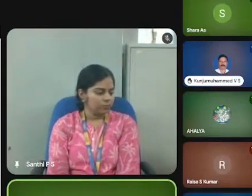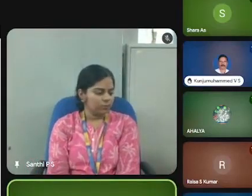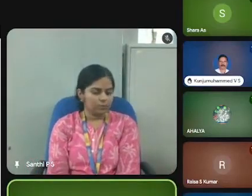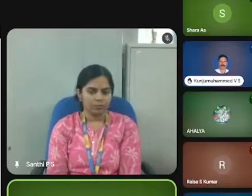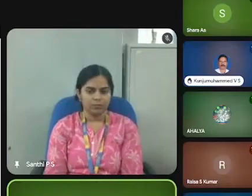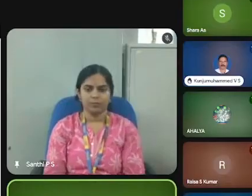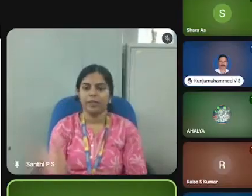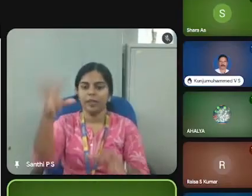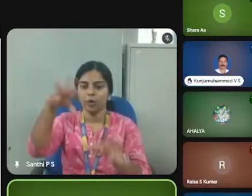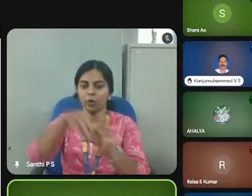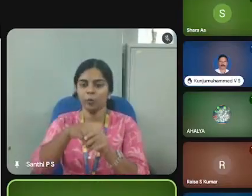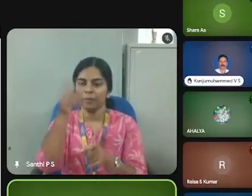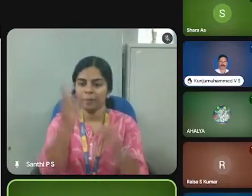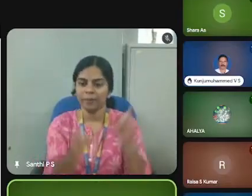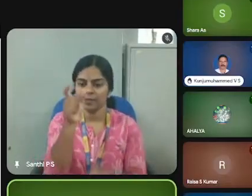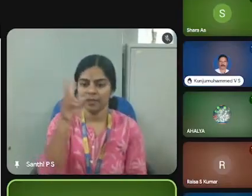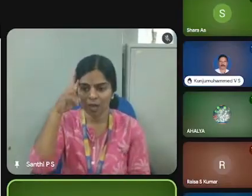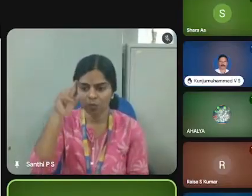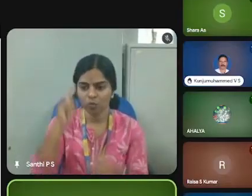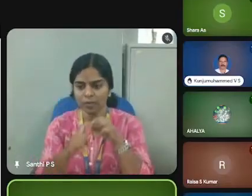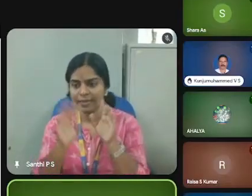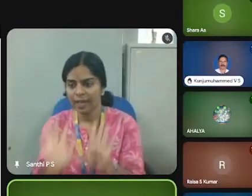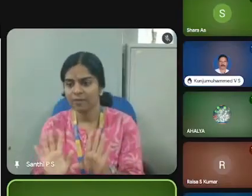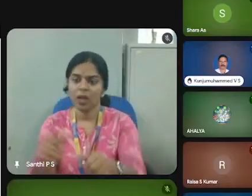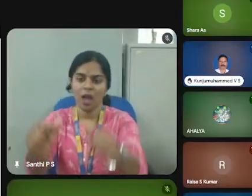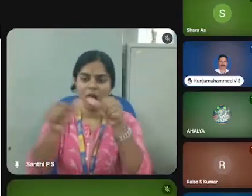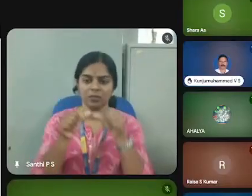പാർട്ടിസിപ്പൻസിന് എന്തെങ്കിലും ചോദ്യങ്ങൾ ഉണ്ടെങ്കിൽ ചോദിക്കാവുന്നതാണ്.